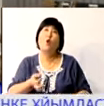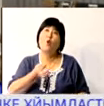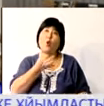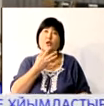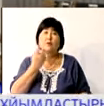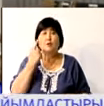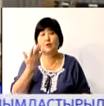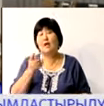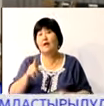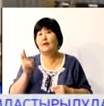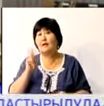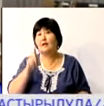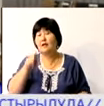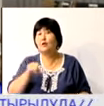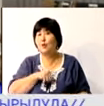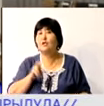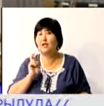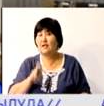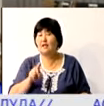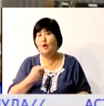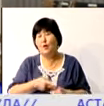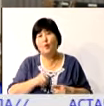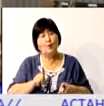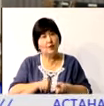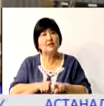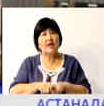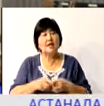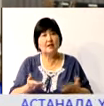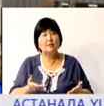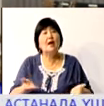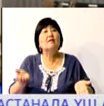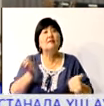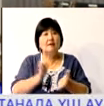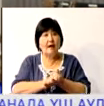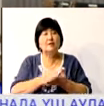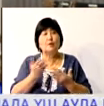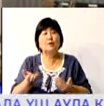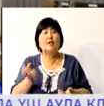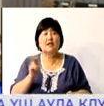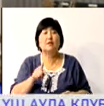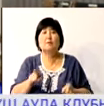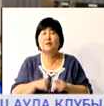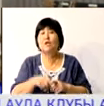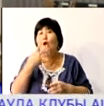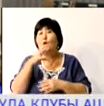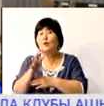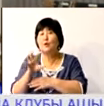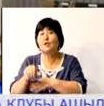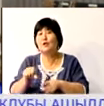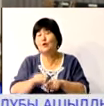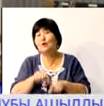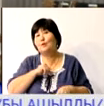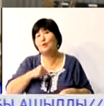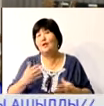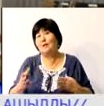деп ойлаймын, өткен келген кісілердің өздері келіп осыны танысып, оның үсте келіп бізбен бірге сүртке түсуінің өзінен